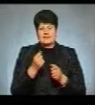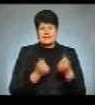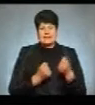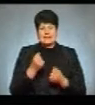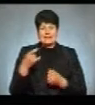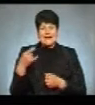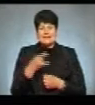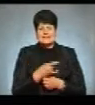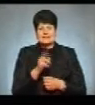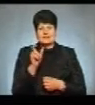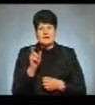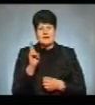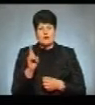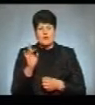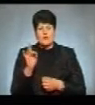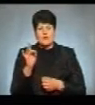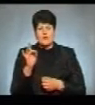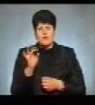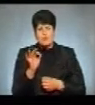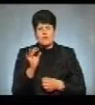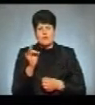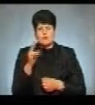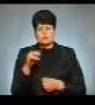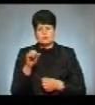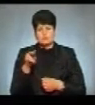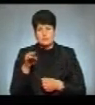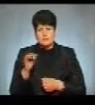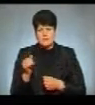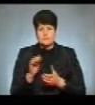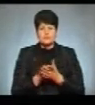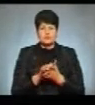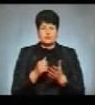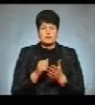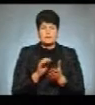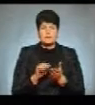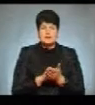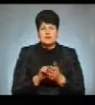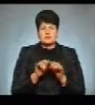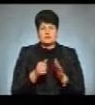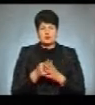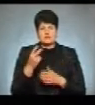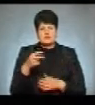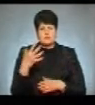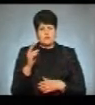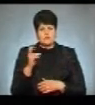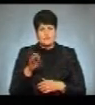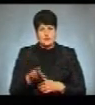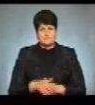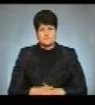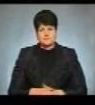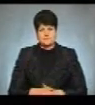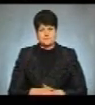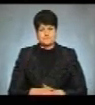повторно ознайомитися з матеріалами кримінального провадження до 25 квітня. Детальніше про це далі у сюжеті Любові